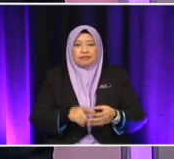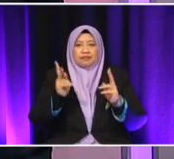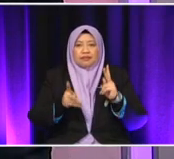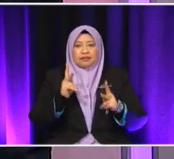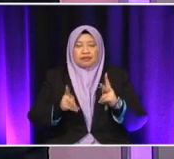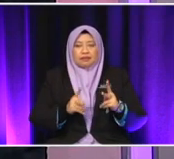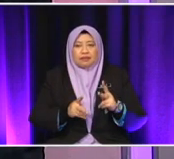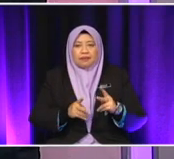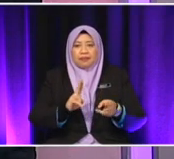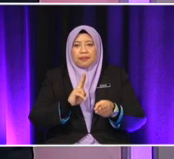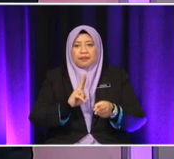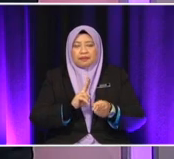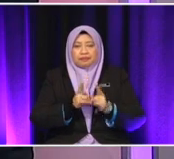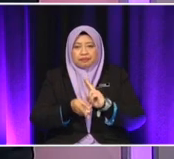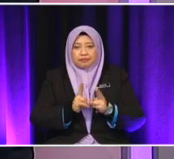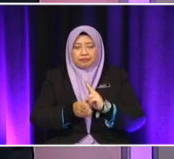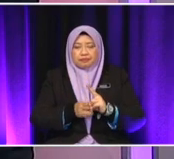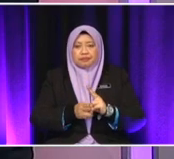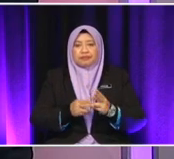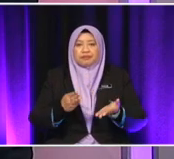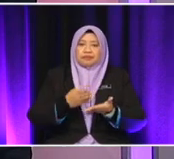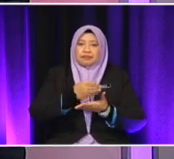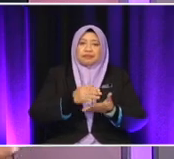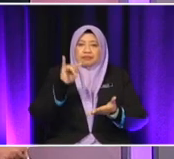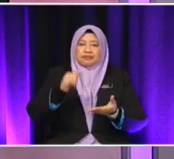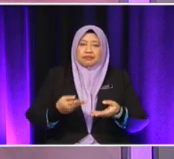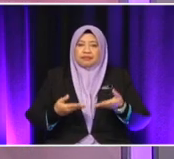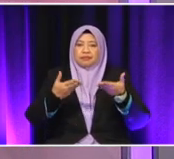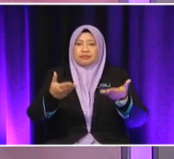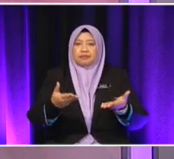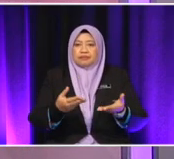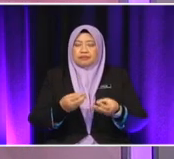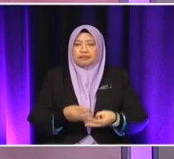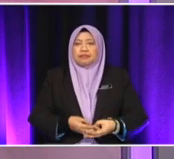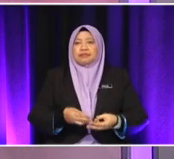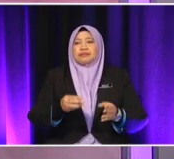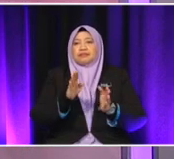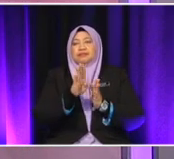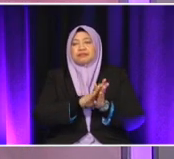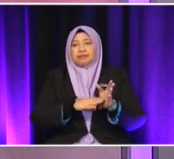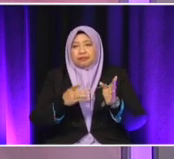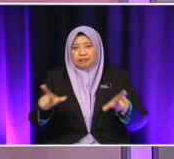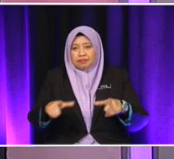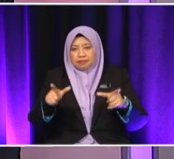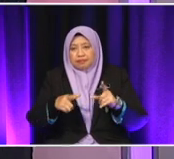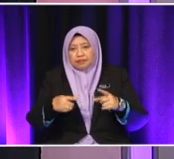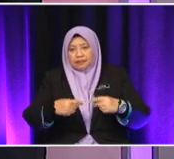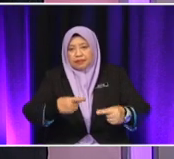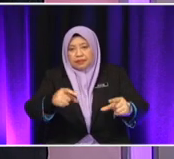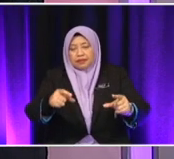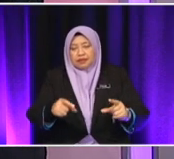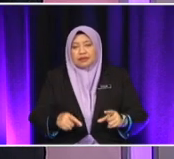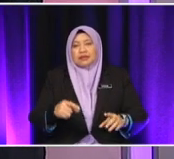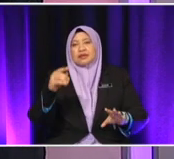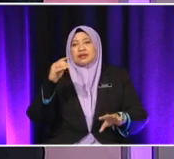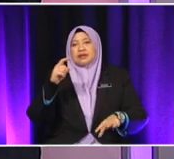perubahan di dalam kuantity yang ditawar berlaku pergerakan diantara harga sama ada ke atas ataupun ke